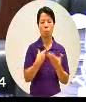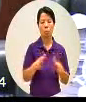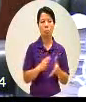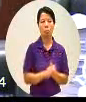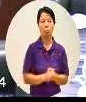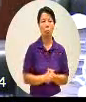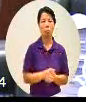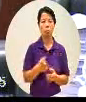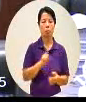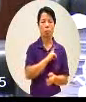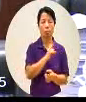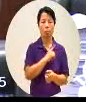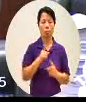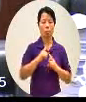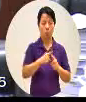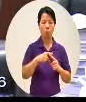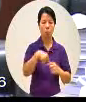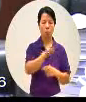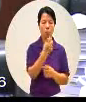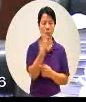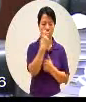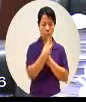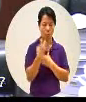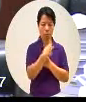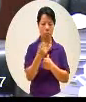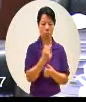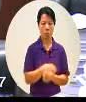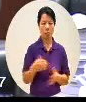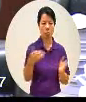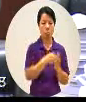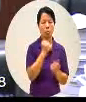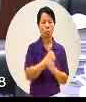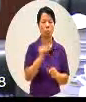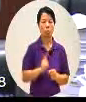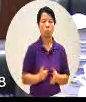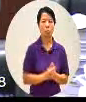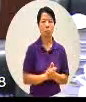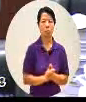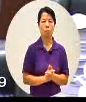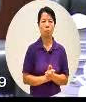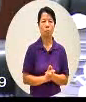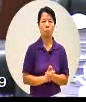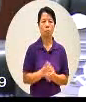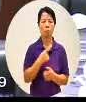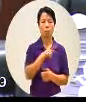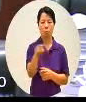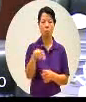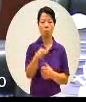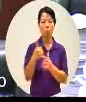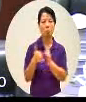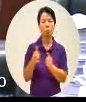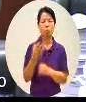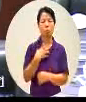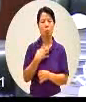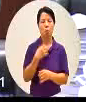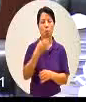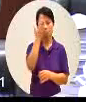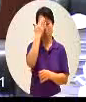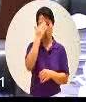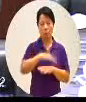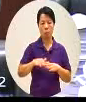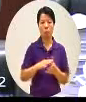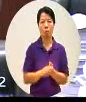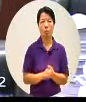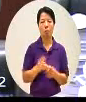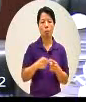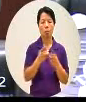啊，你们自己去好好反省一下，那到底怎么了？啊，大家违反乐死，啊，明明都无已经拆掉